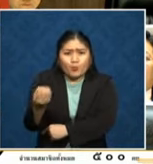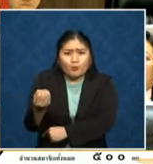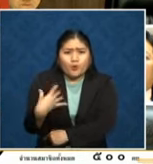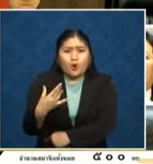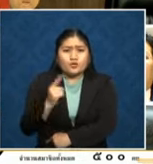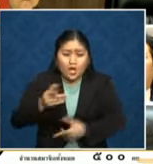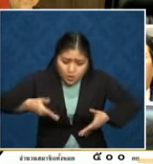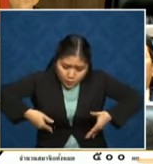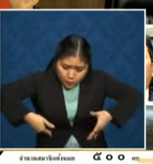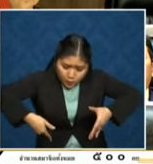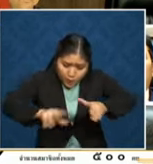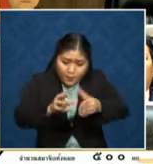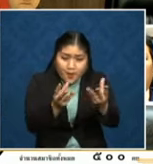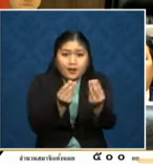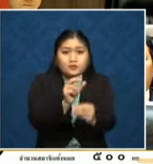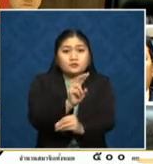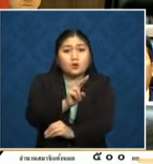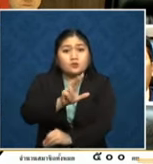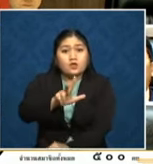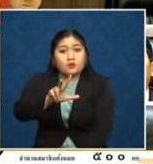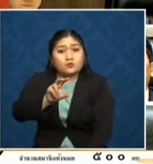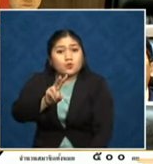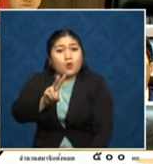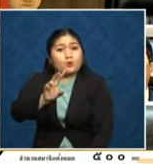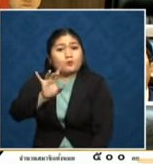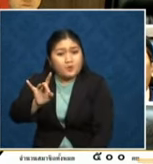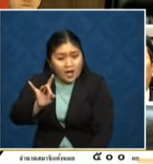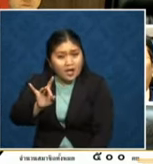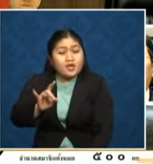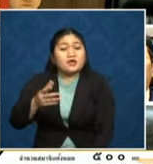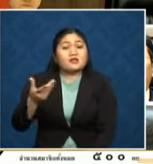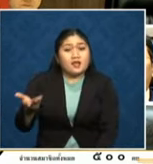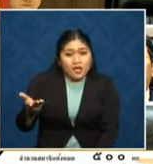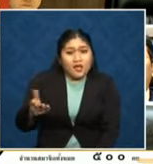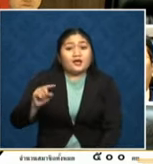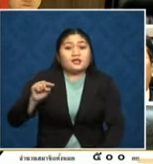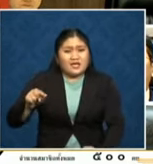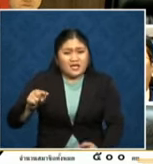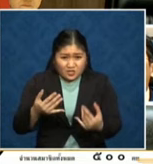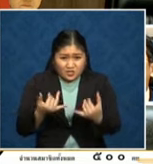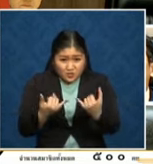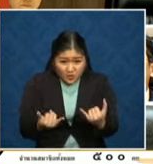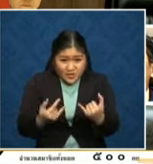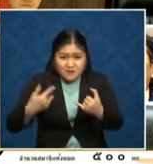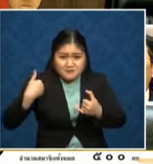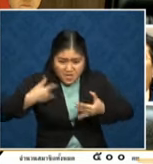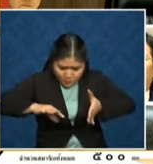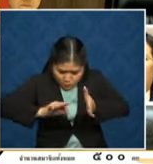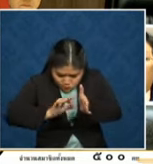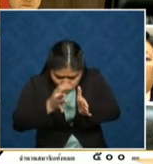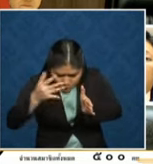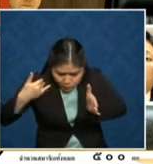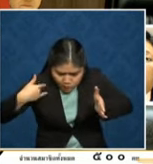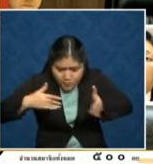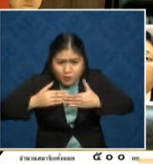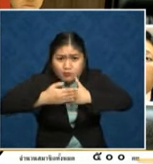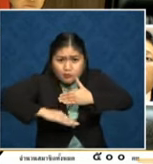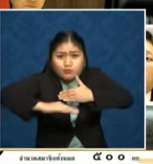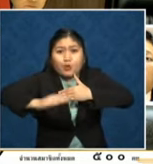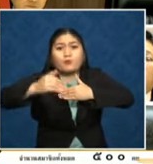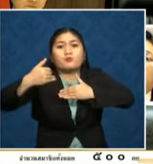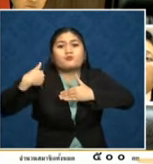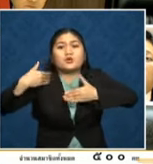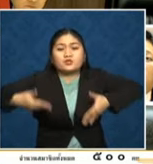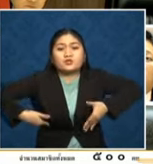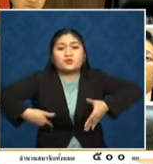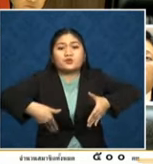างหลวงหมายเลข2328ตำบลเทพรักษาอำเภอสังขะชำรุดอยู่2จุดค่ะท่านประธานจุดที่1ถนนลาดยาง